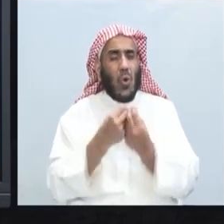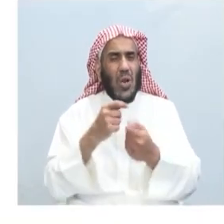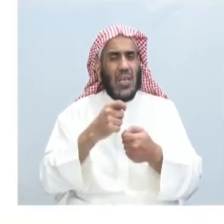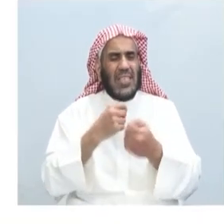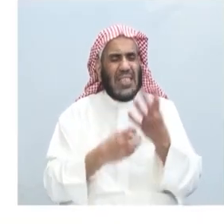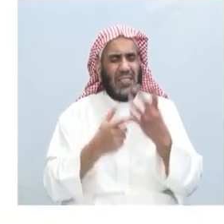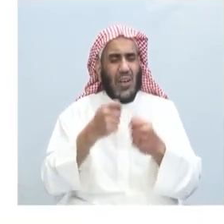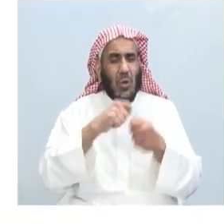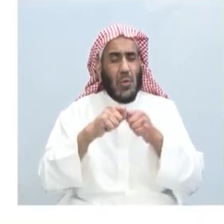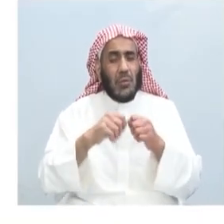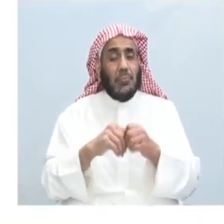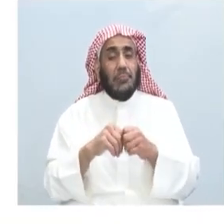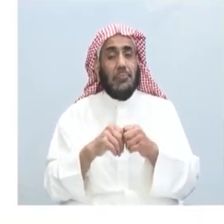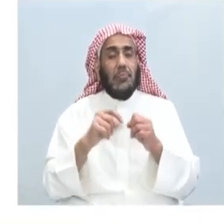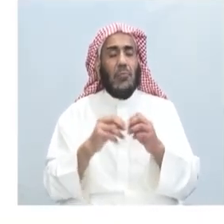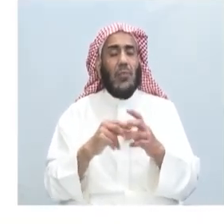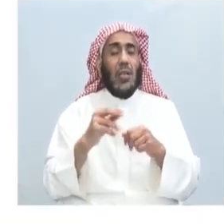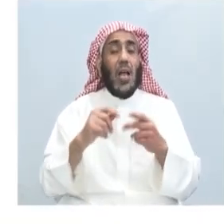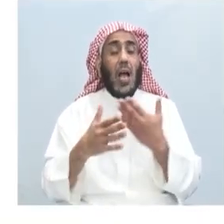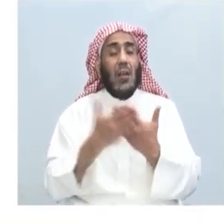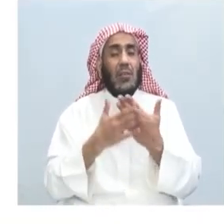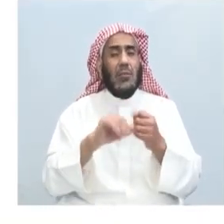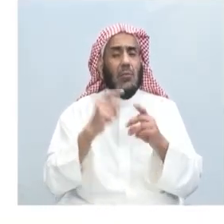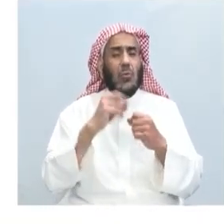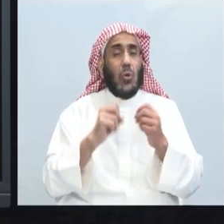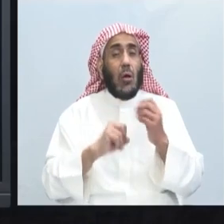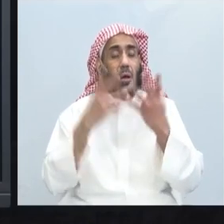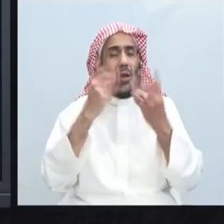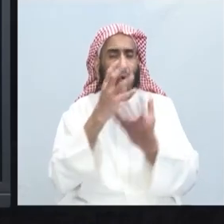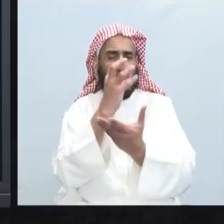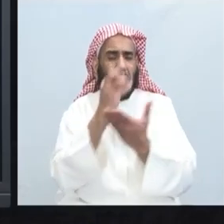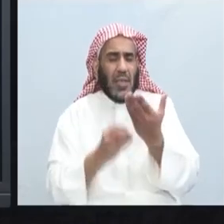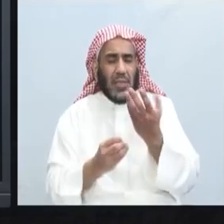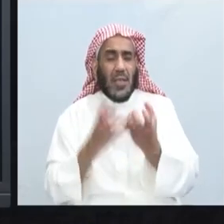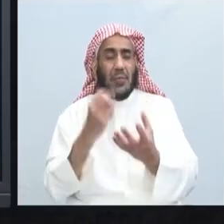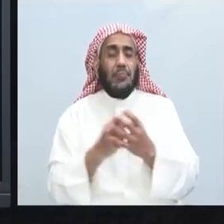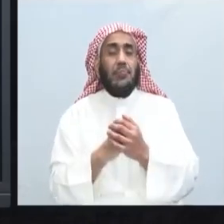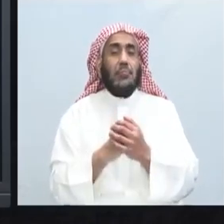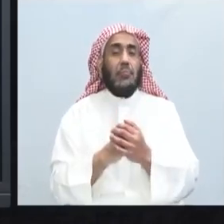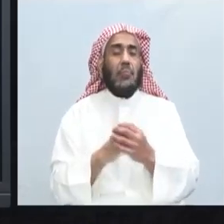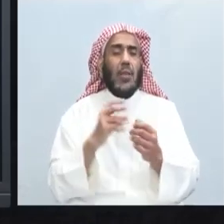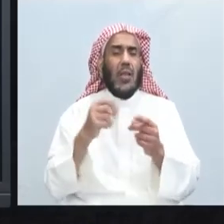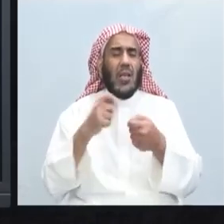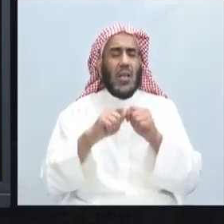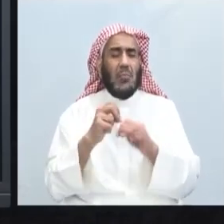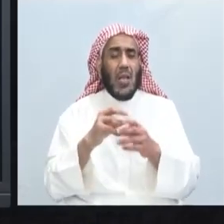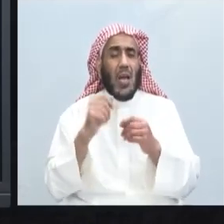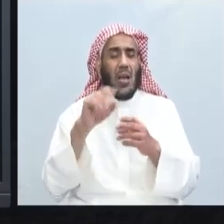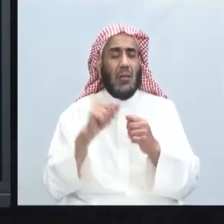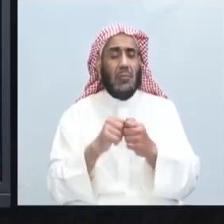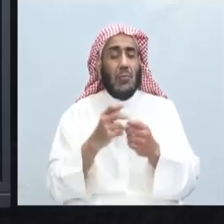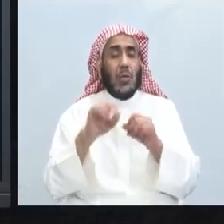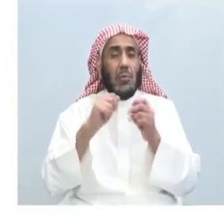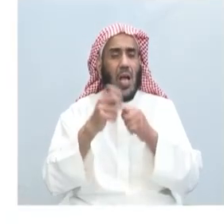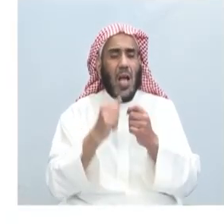كيميائي وكل تغير في الحاله الفيزيائيه اما اطلاق حراره او امتصاص حراره الكيمياء الحراريه ماذا نقصد فيها او ماذا